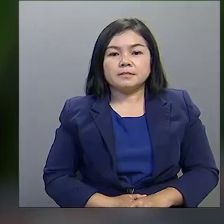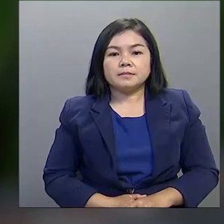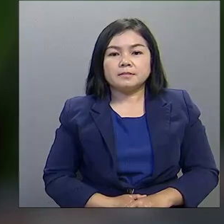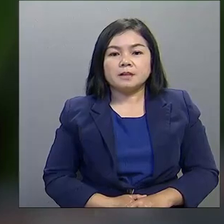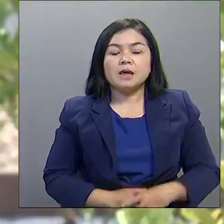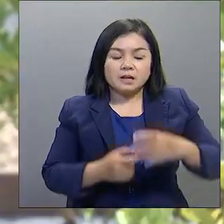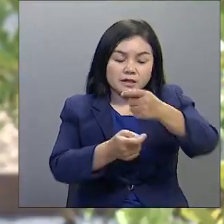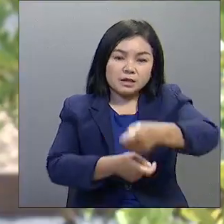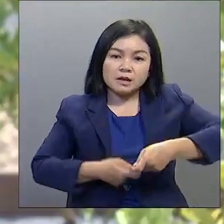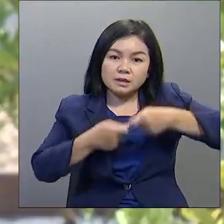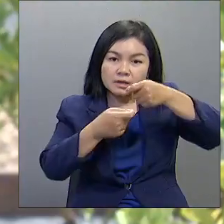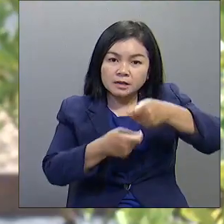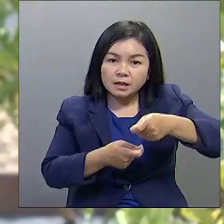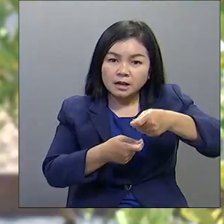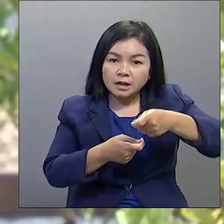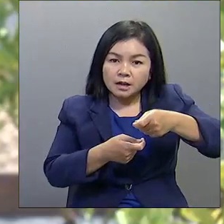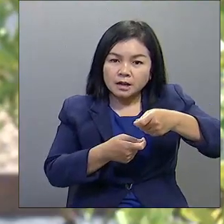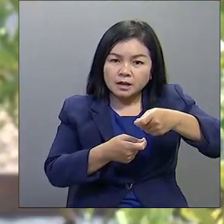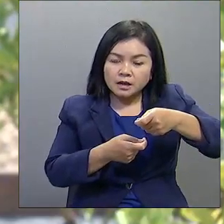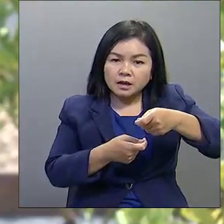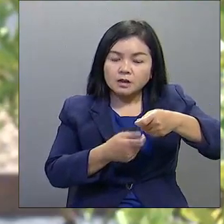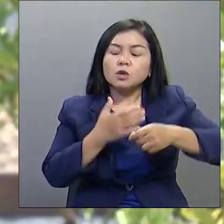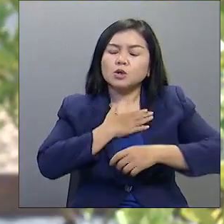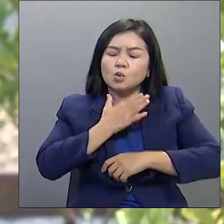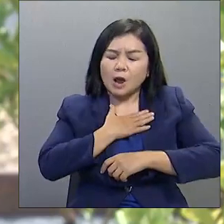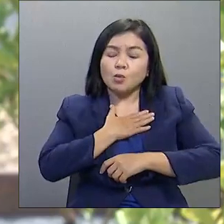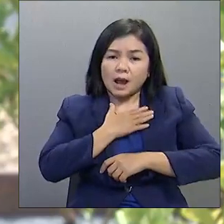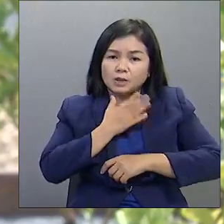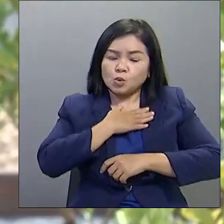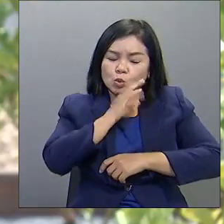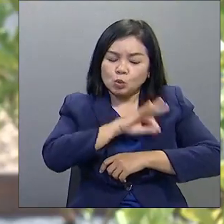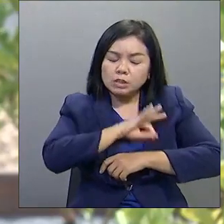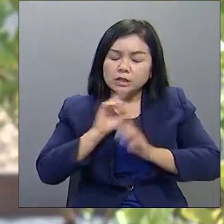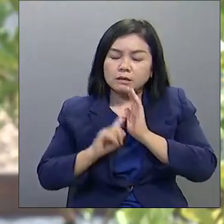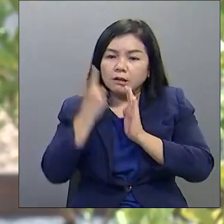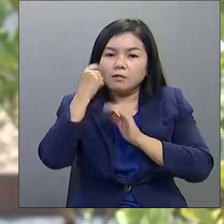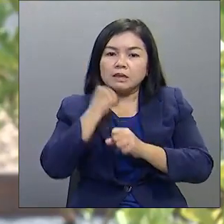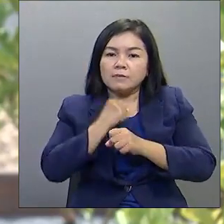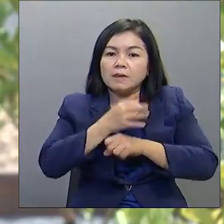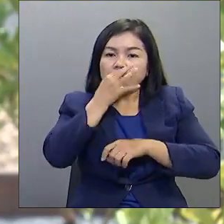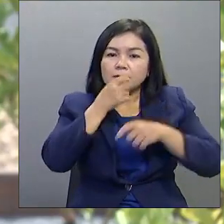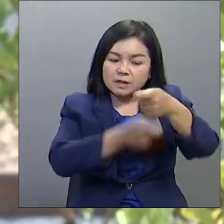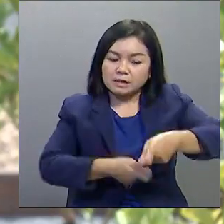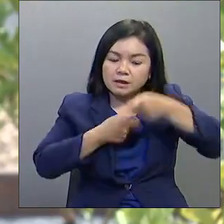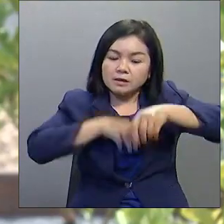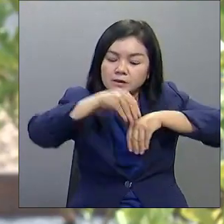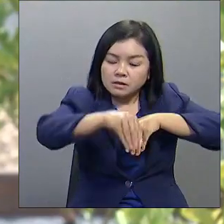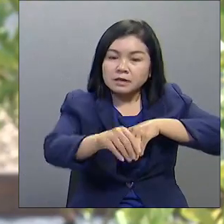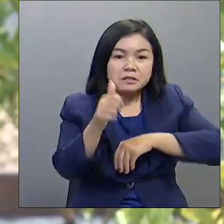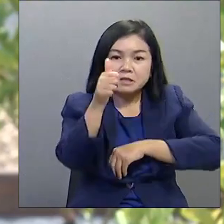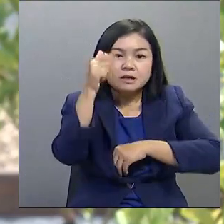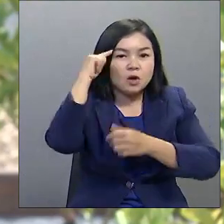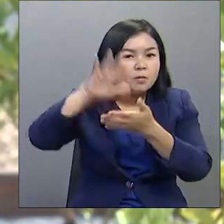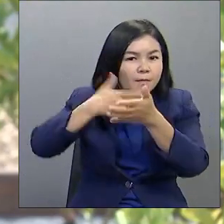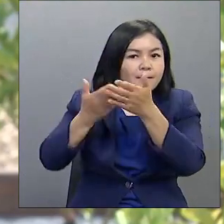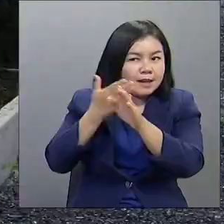การทำเกษตรมันต้องถามก่อนว่าถ้าเราจะเริ่มทำอ่ะมันจริงๆมันเป็นอาชีพที่ดีนะแต่เราต้องมีการวางแผน